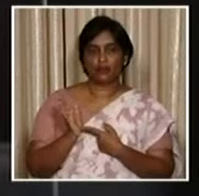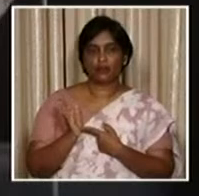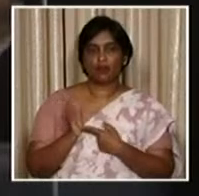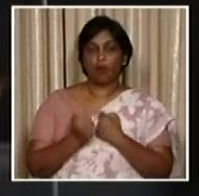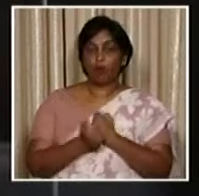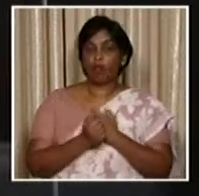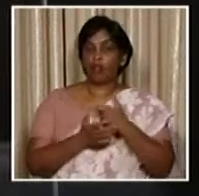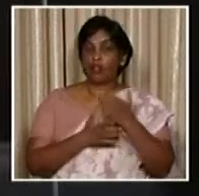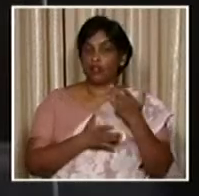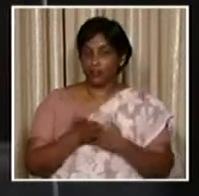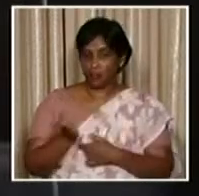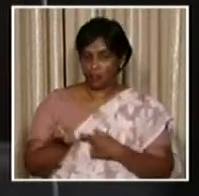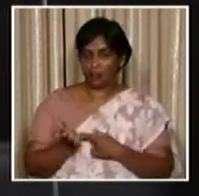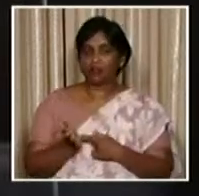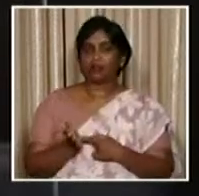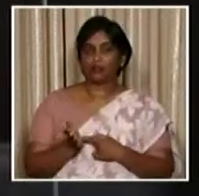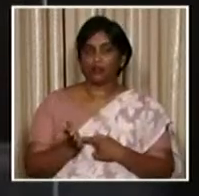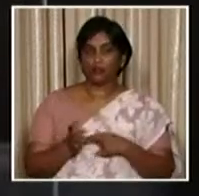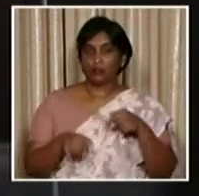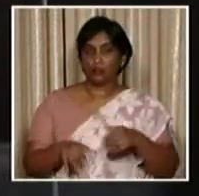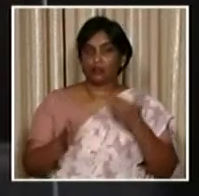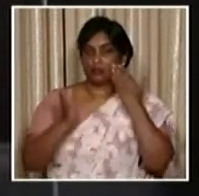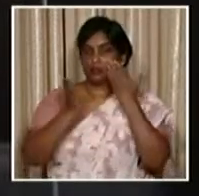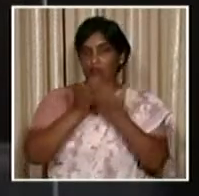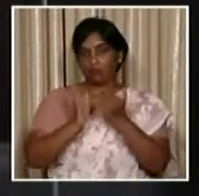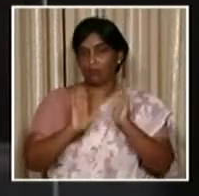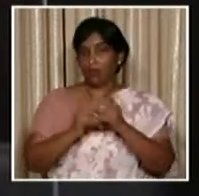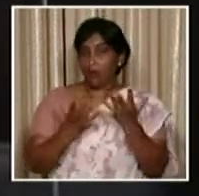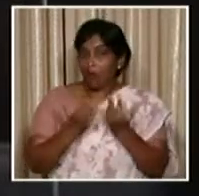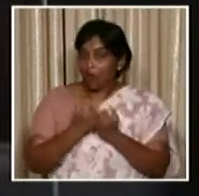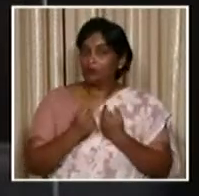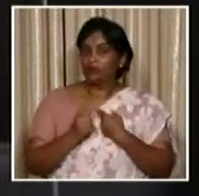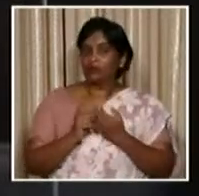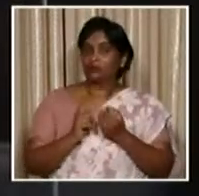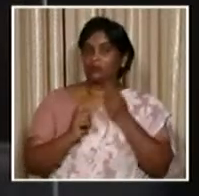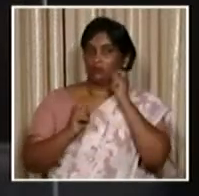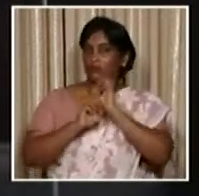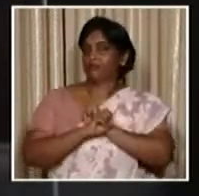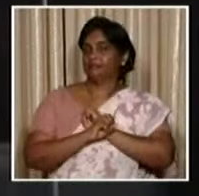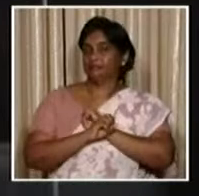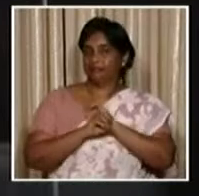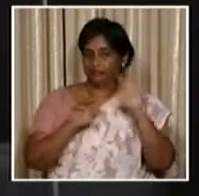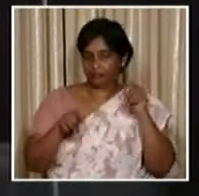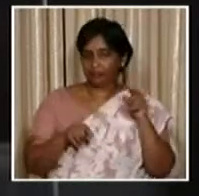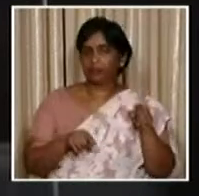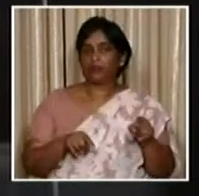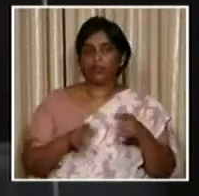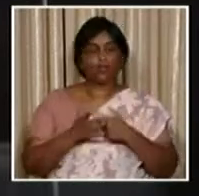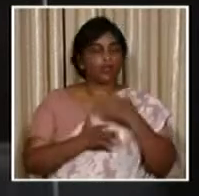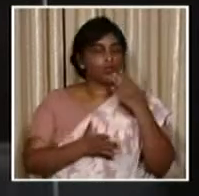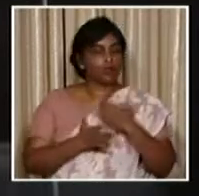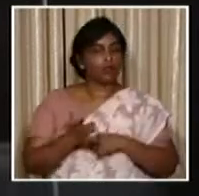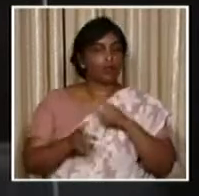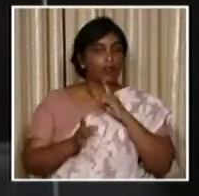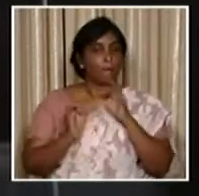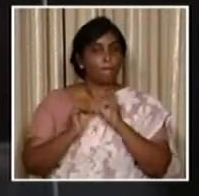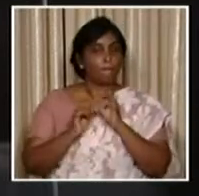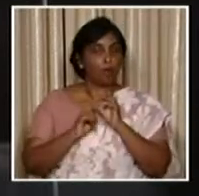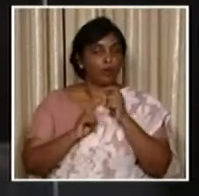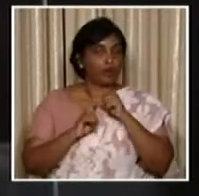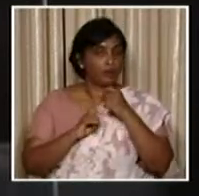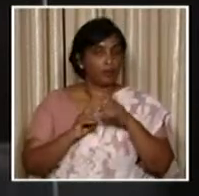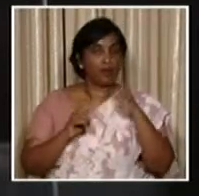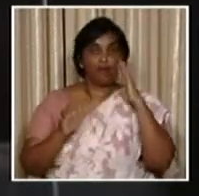police warta apa, meka metana idripat kerana na hukum awasnya unut meka mana jana kata kerana, me warta tiye ni bonifas pera